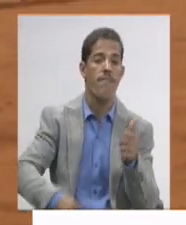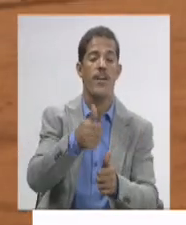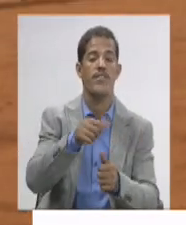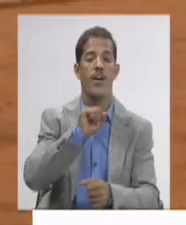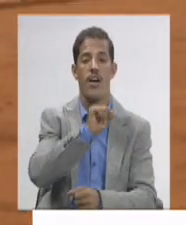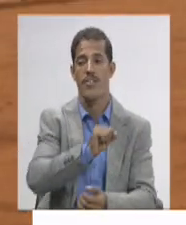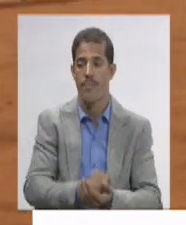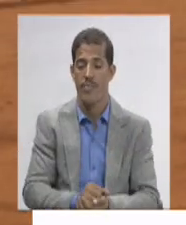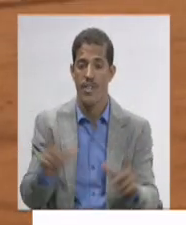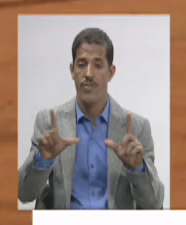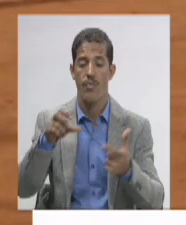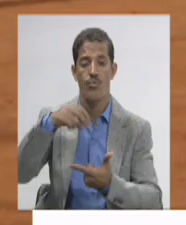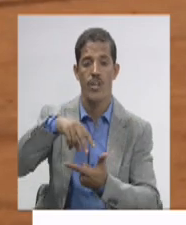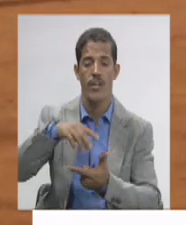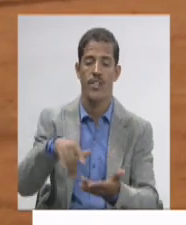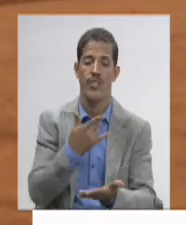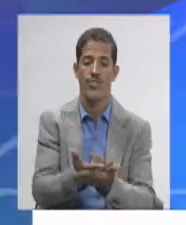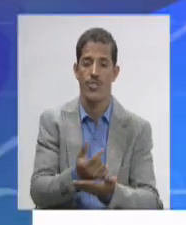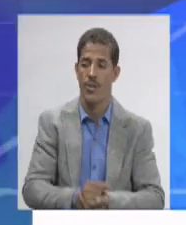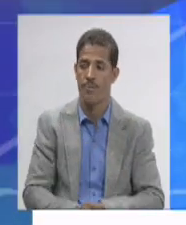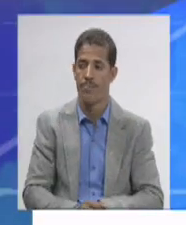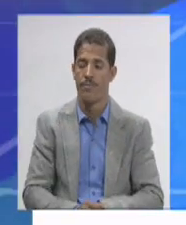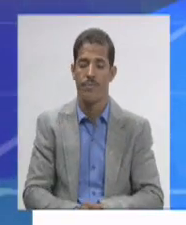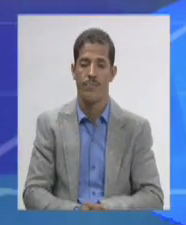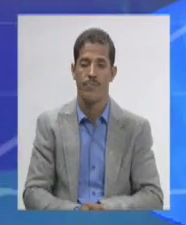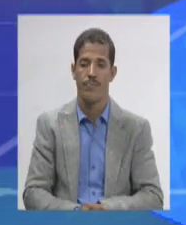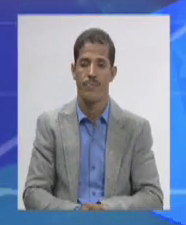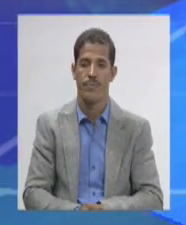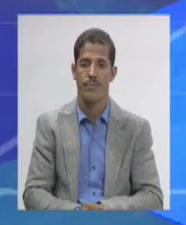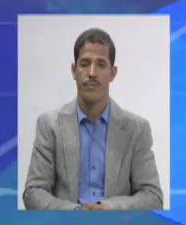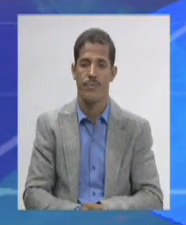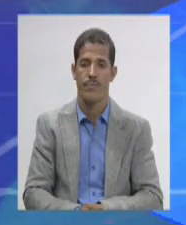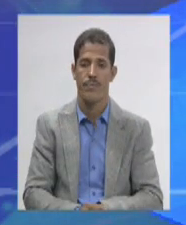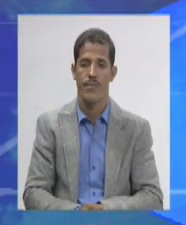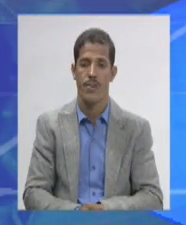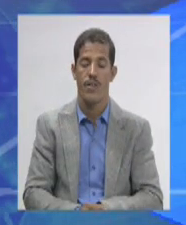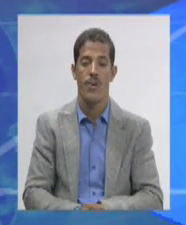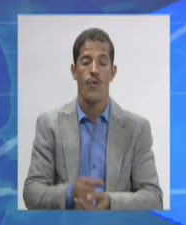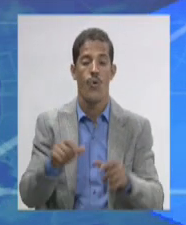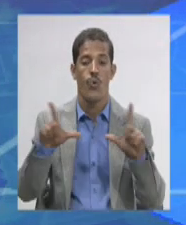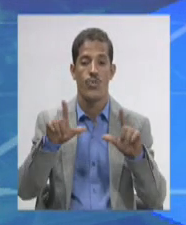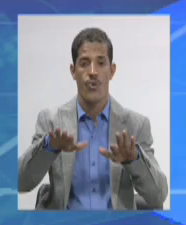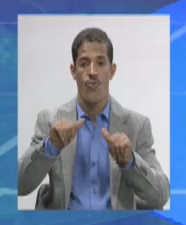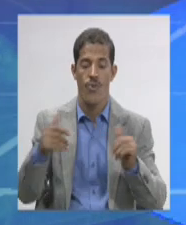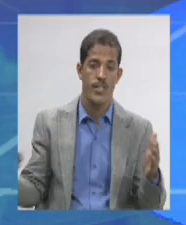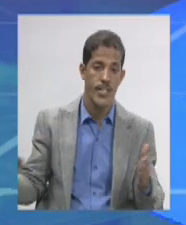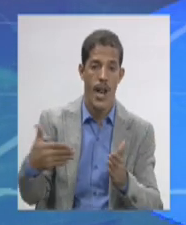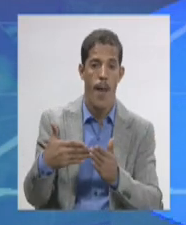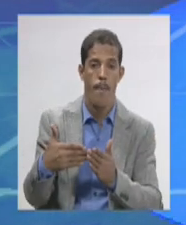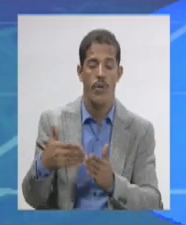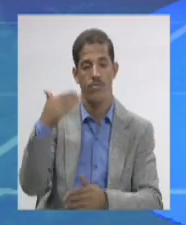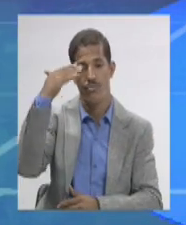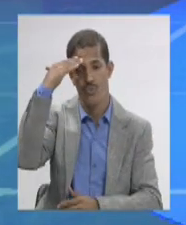دباب الموريتانيه مدينه تشك الى هذا الحد تنتهي الفقره المخصصه للغه الاشاره